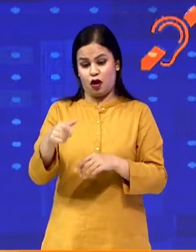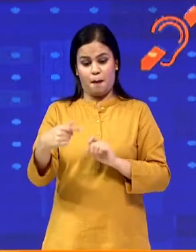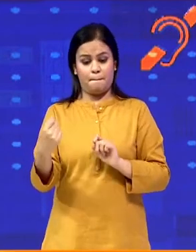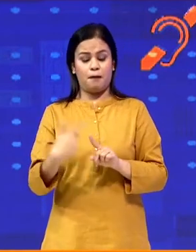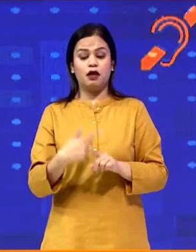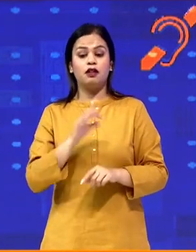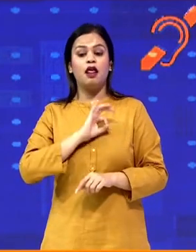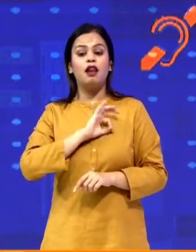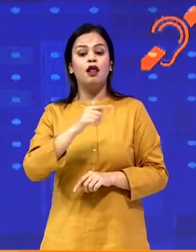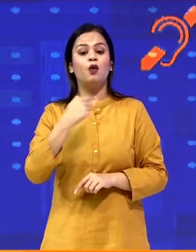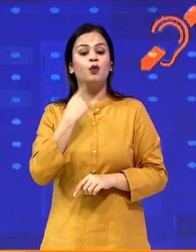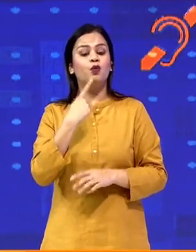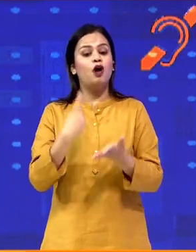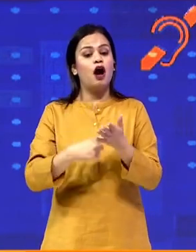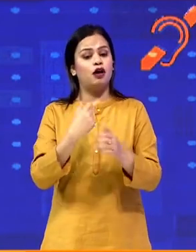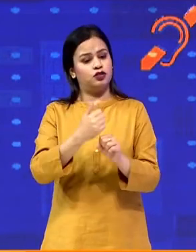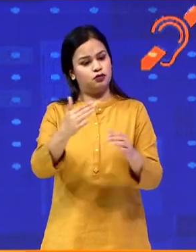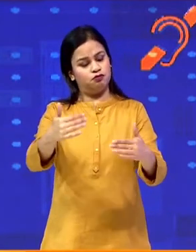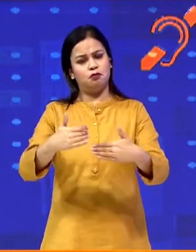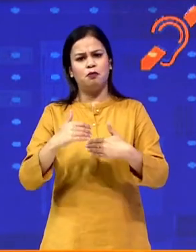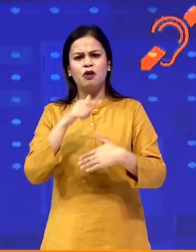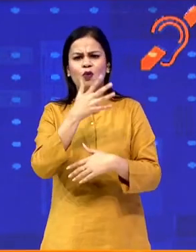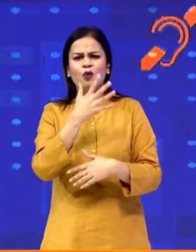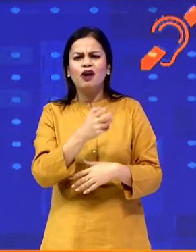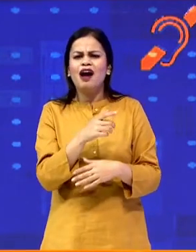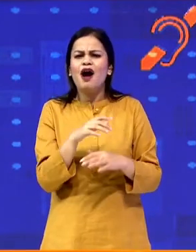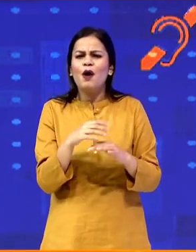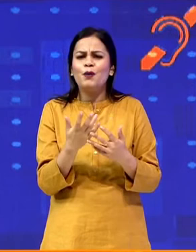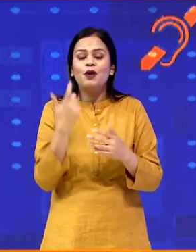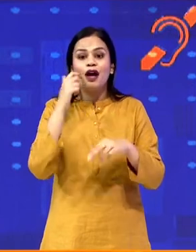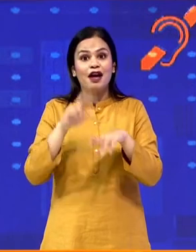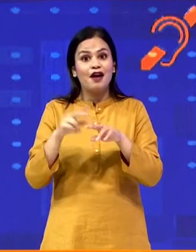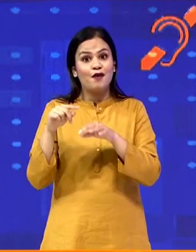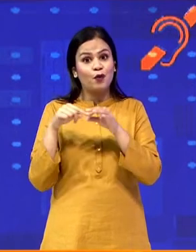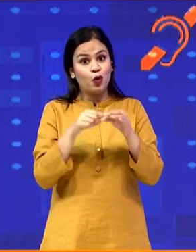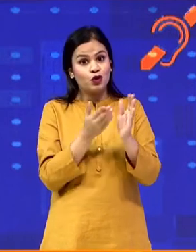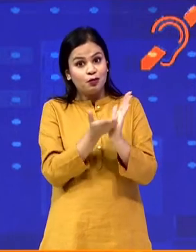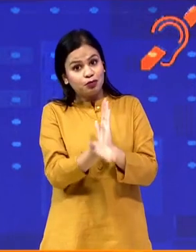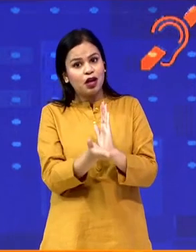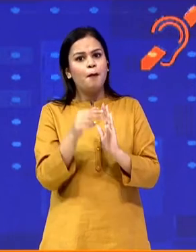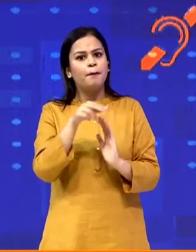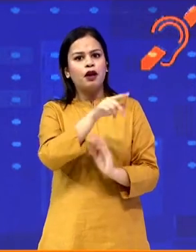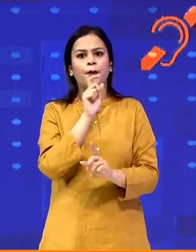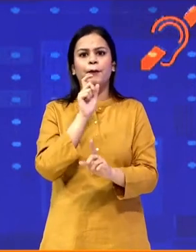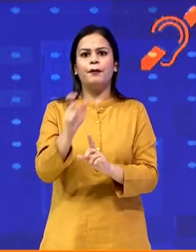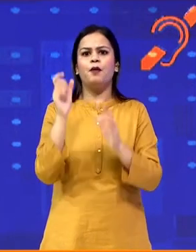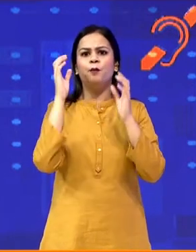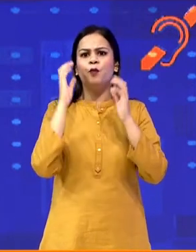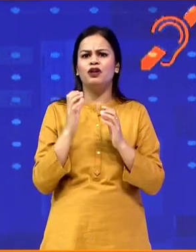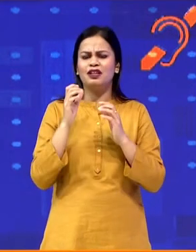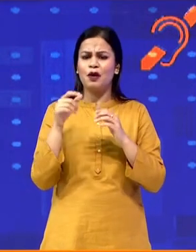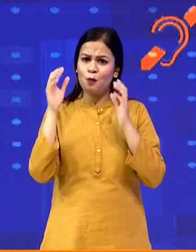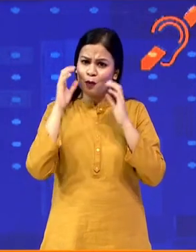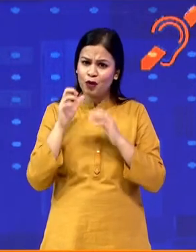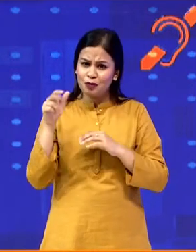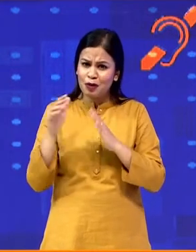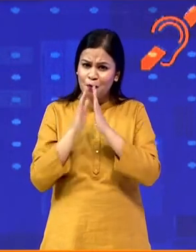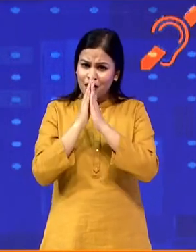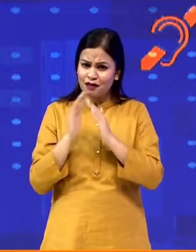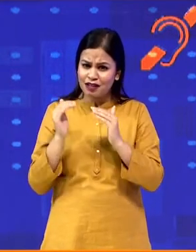कुर्मी ने सवाल पूछा तो बहुत ही खराब हो मोदी को तो मोदी जी ये जैसे नहीं हुए भगवान हुए